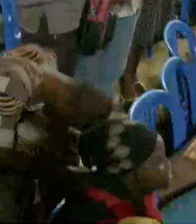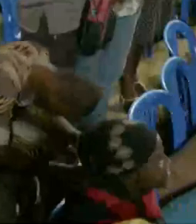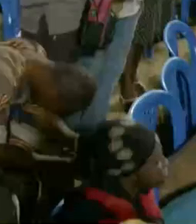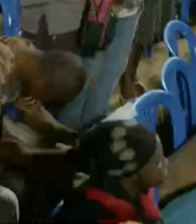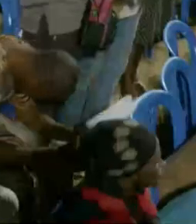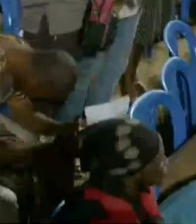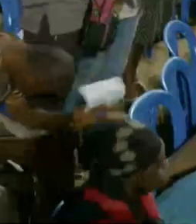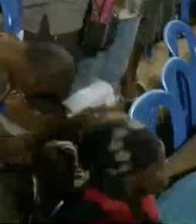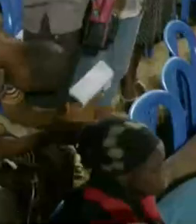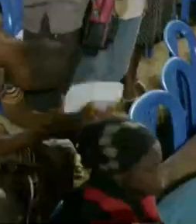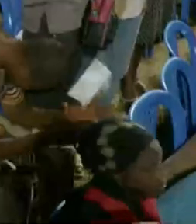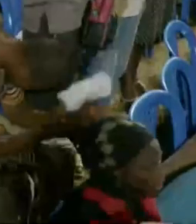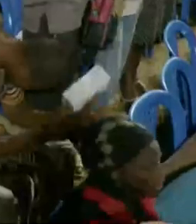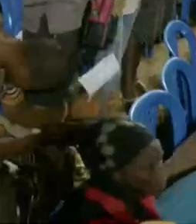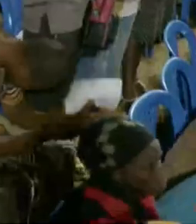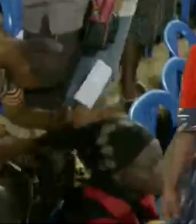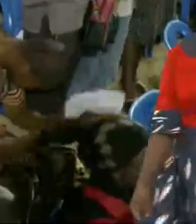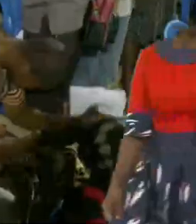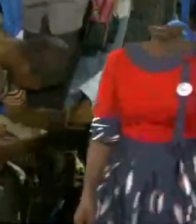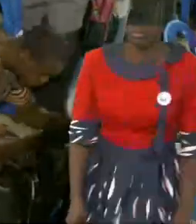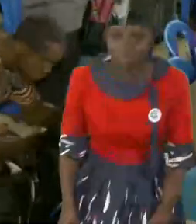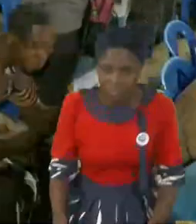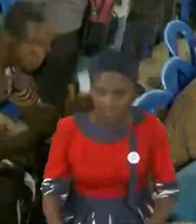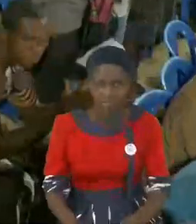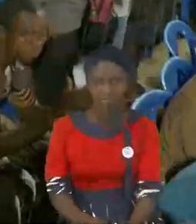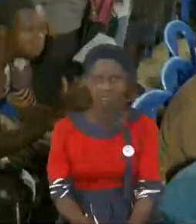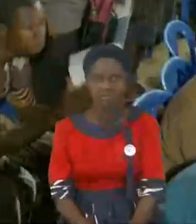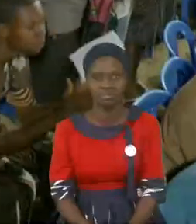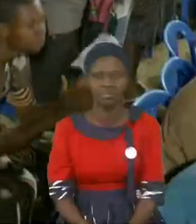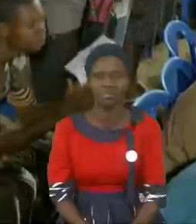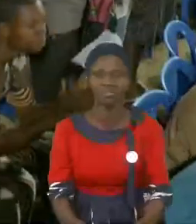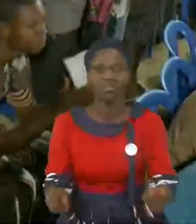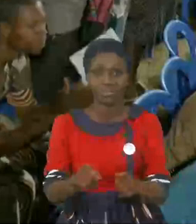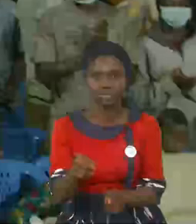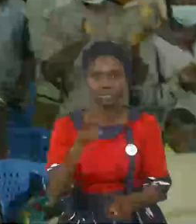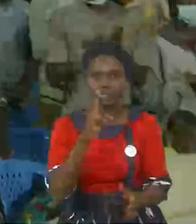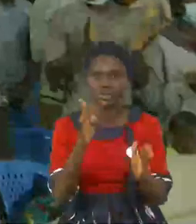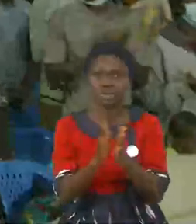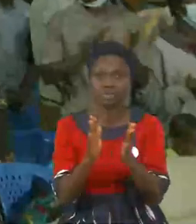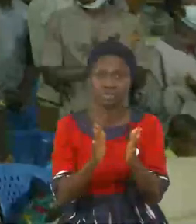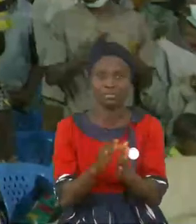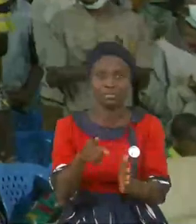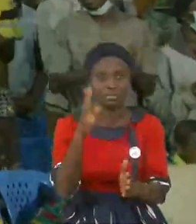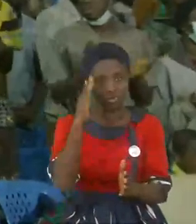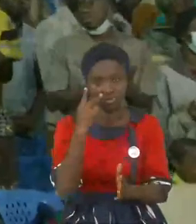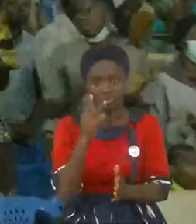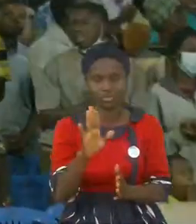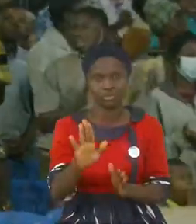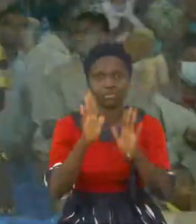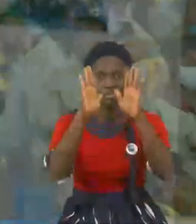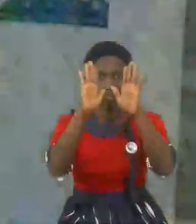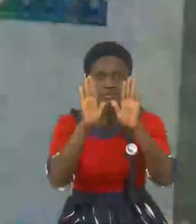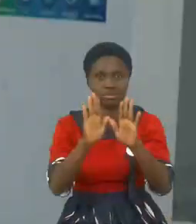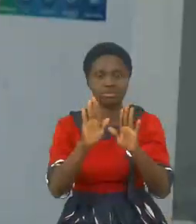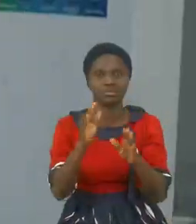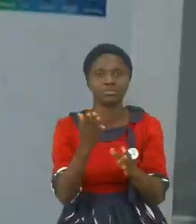Le miracle est déjà là. Examine-toi seulement et tu le verras. Si tu veux acclamer, acclame très fort. Tu verras ton miracle